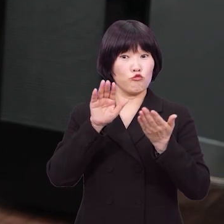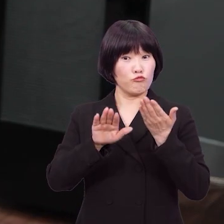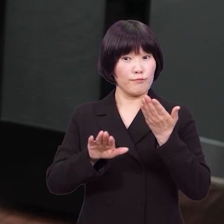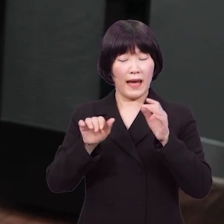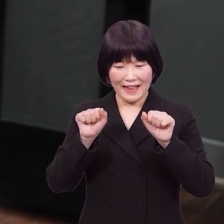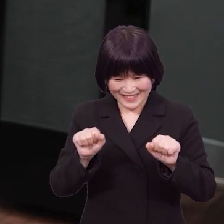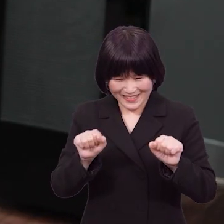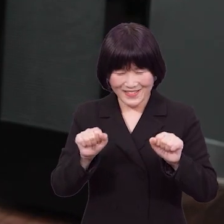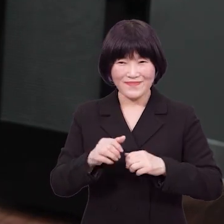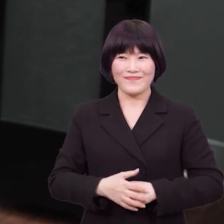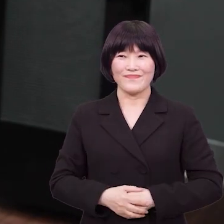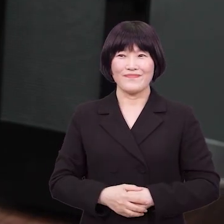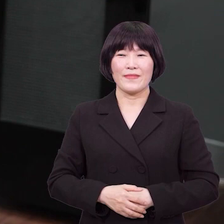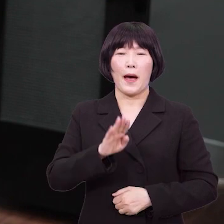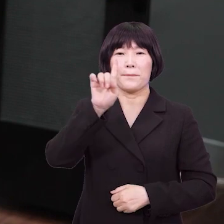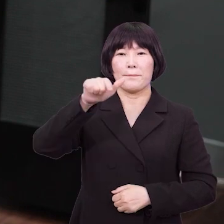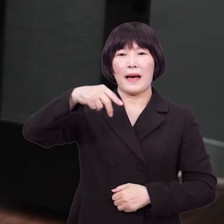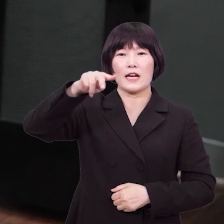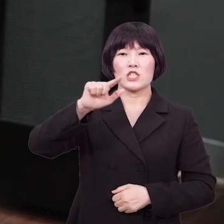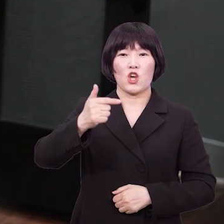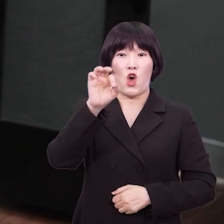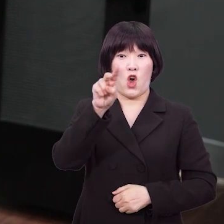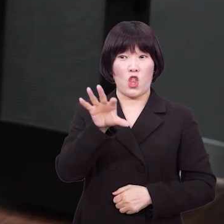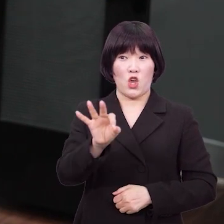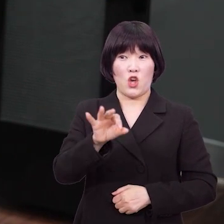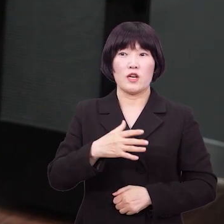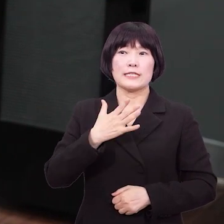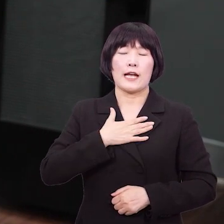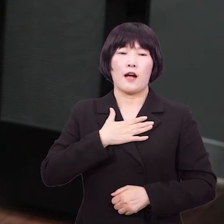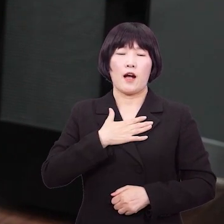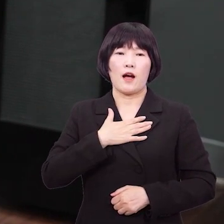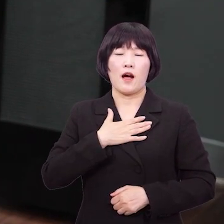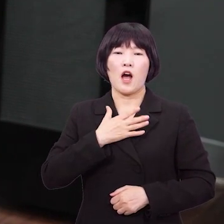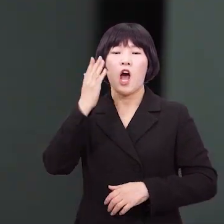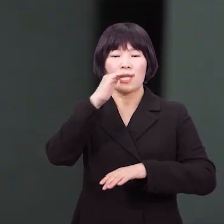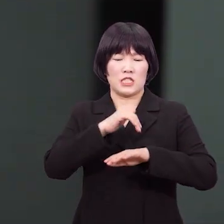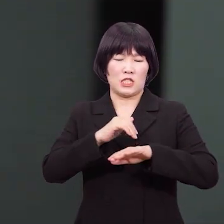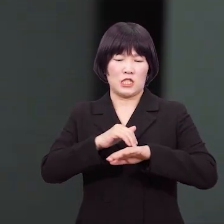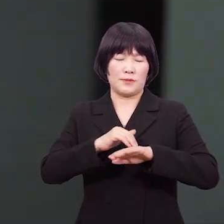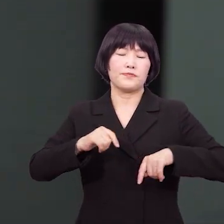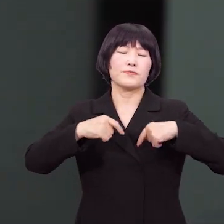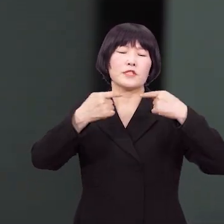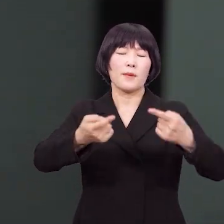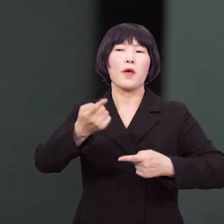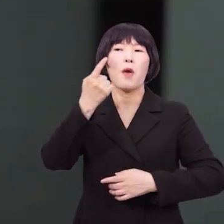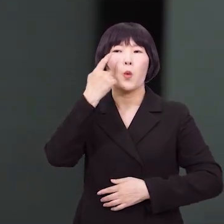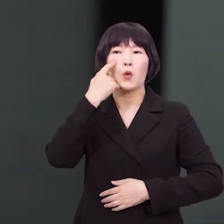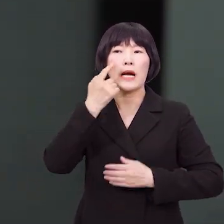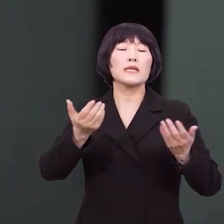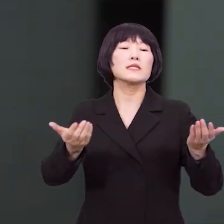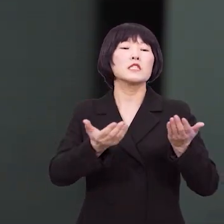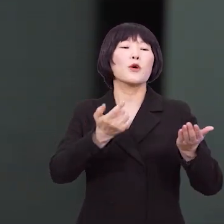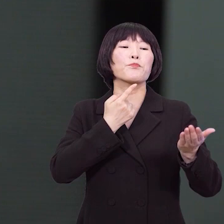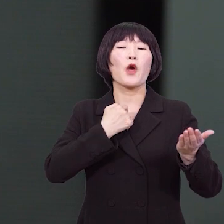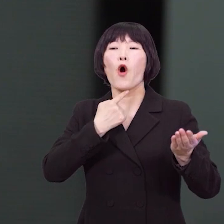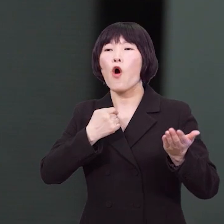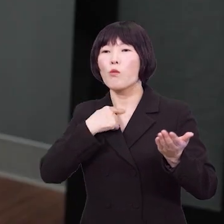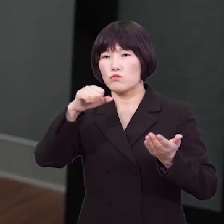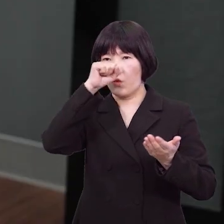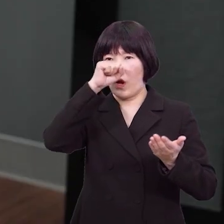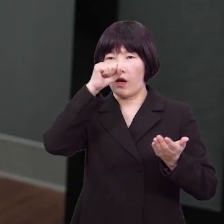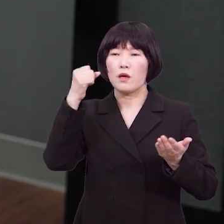후배님들 안녕하세요. 박선영입니다. 제가 현장 실습에 참여해보니까 직업을 경험해볼 수 있어